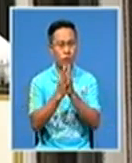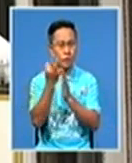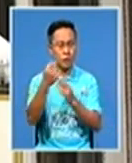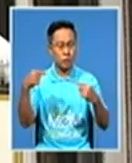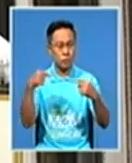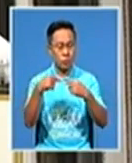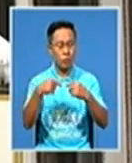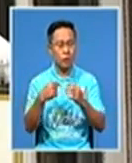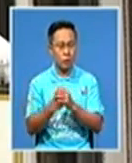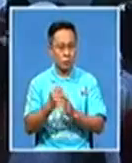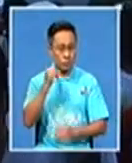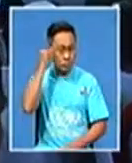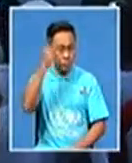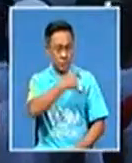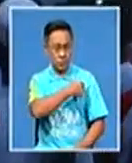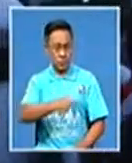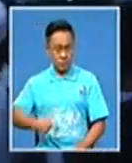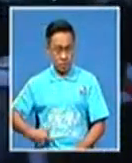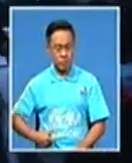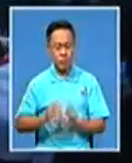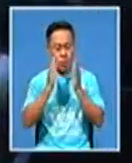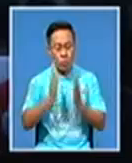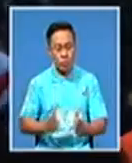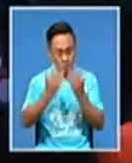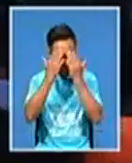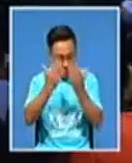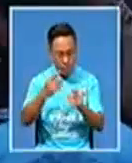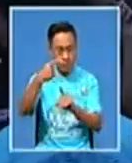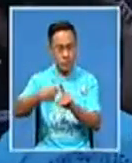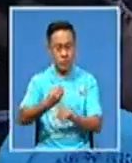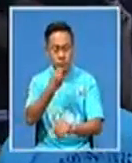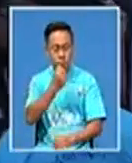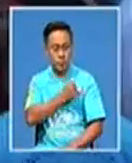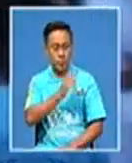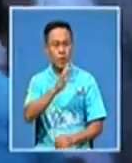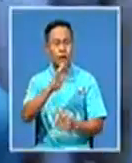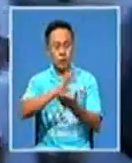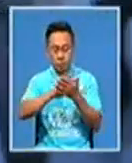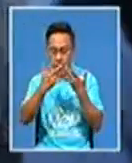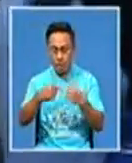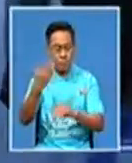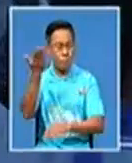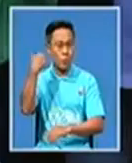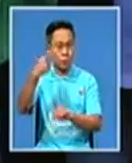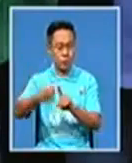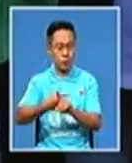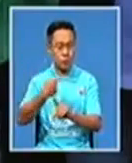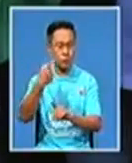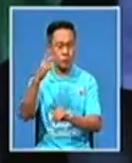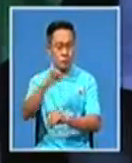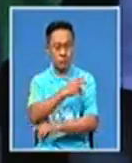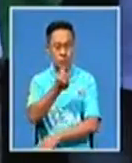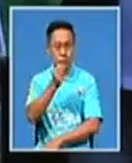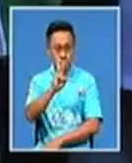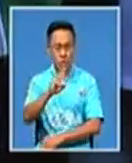สมเด็จย่านะครับสำหรับพี่น้องชาวมุสลิมเดือนรอมฎอนได้ผ่านพ้นไปแล้วเมื่อวานนี้วันที่16กรกฎาคม2558